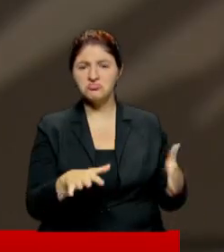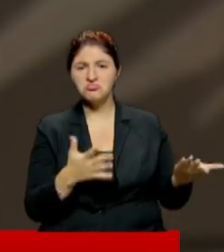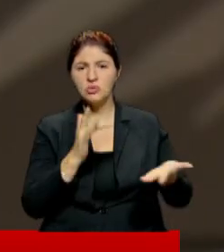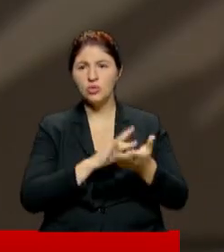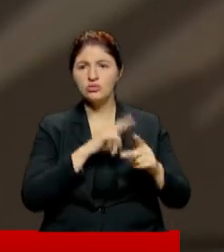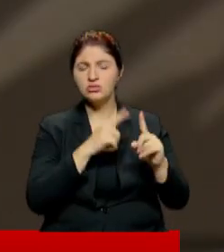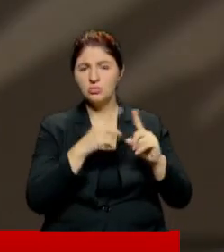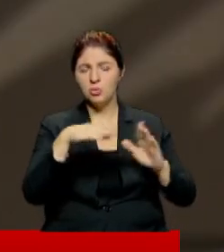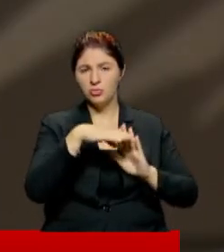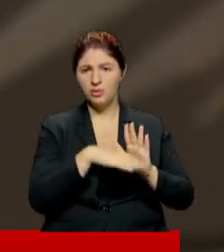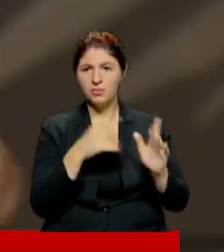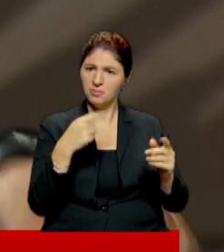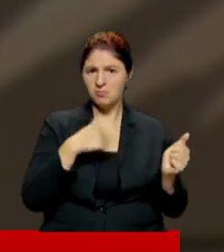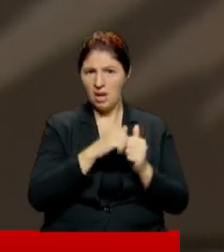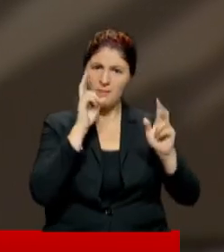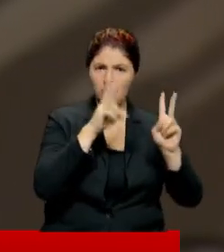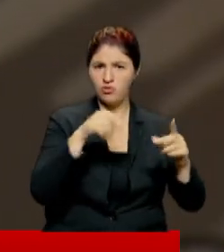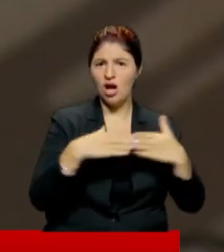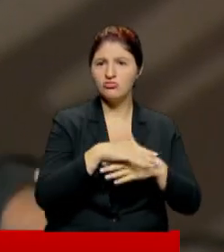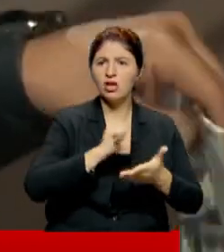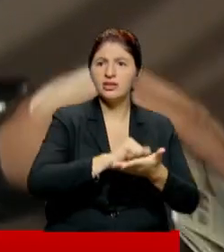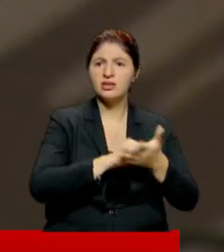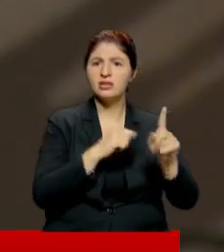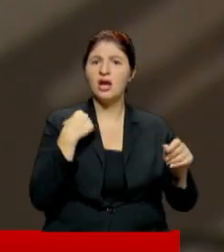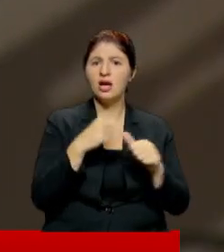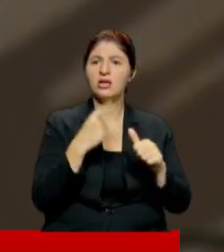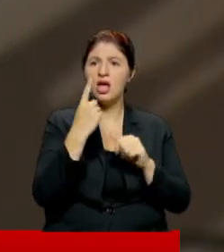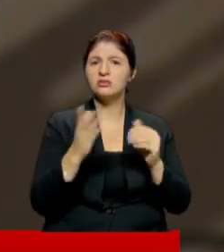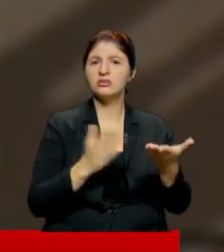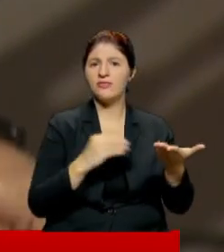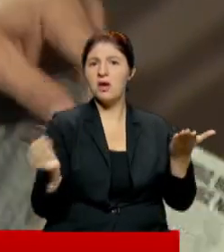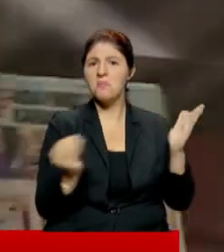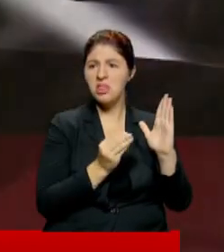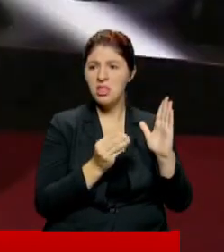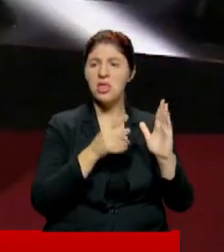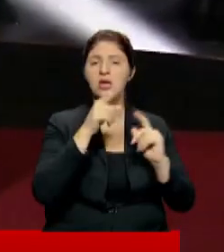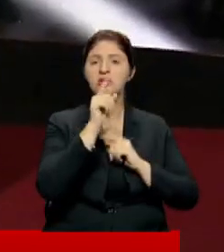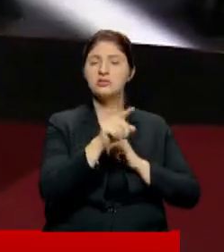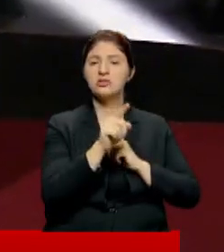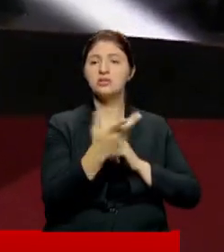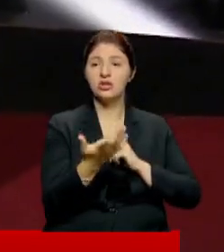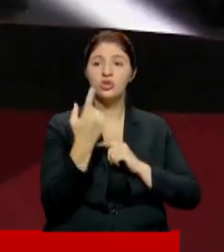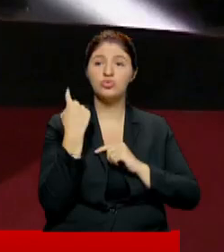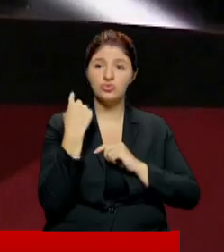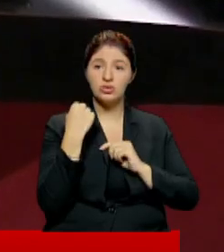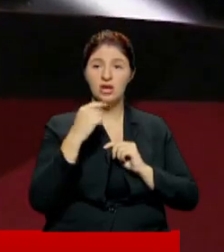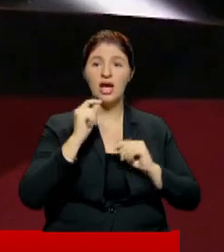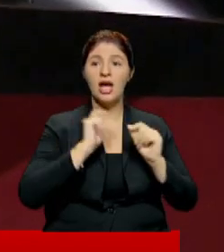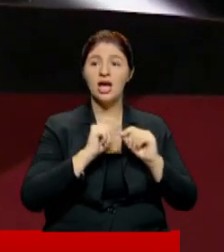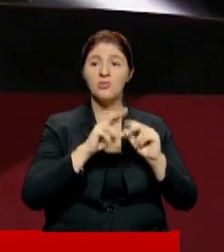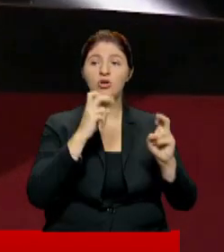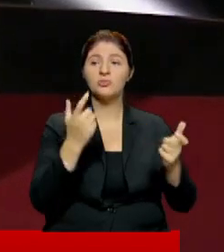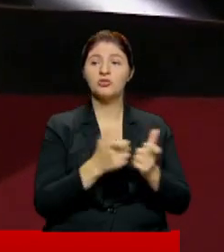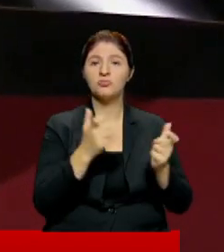Orta vadeli programı Birlikte bakalım bugün akşam gazetesinde yine ilk sayfasında ya siz zaten düğün ekonomi